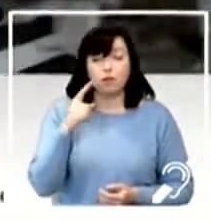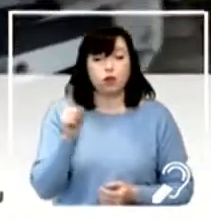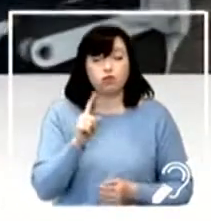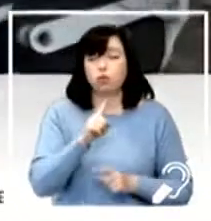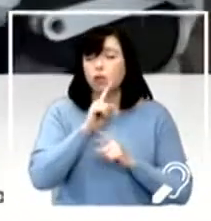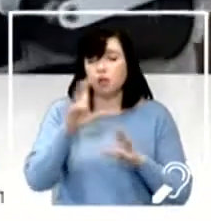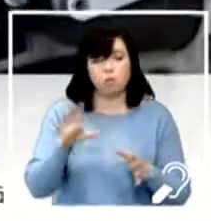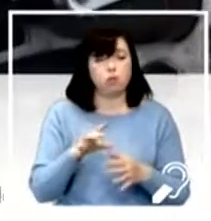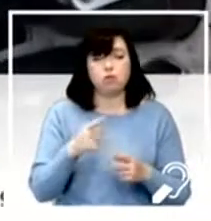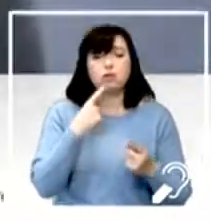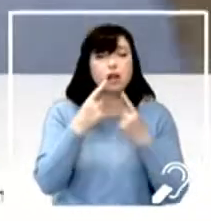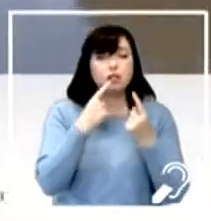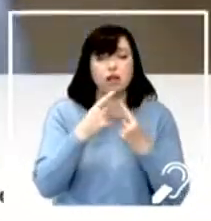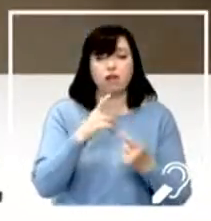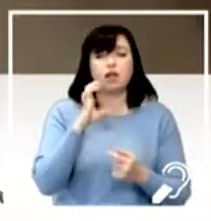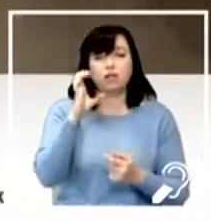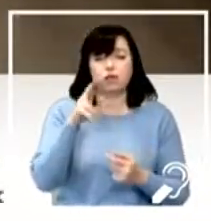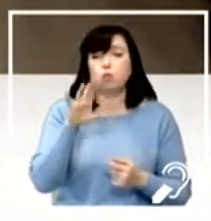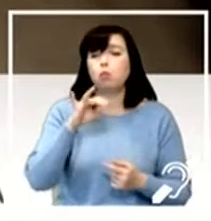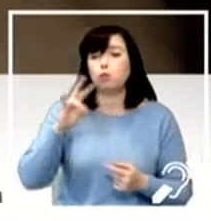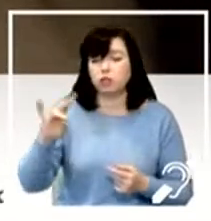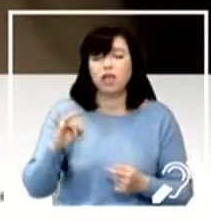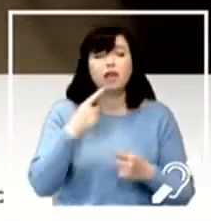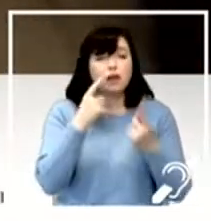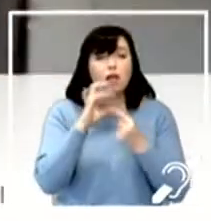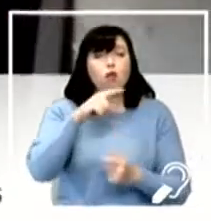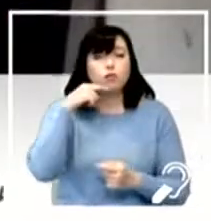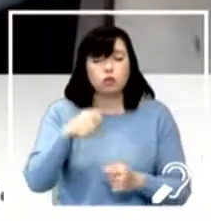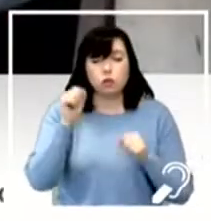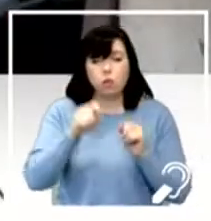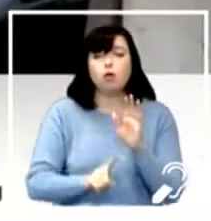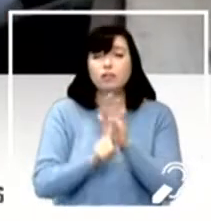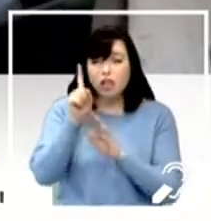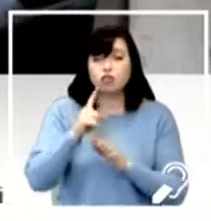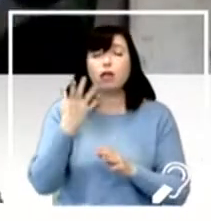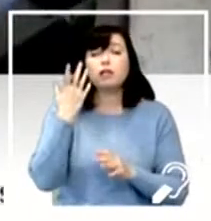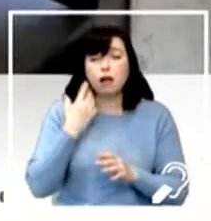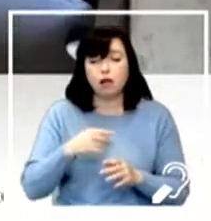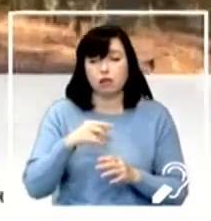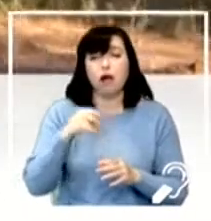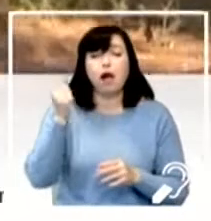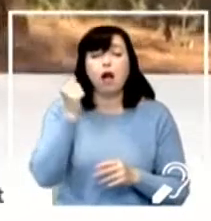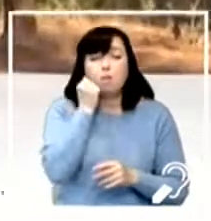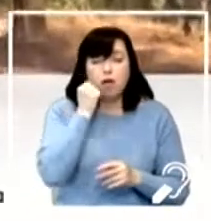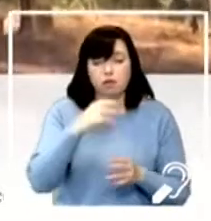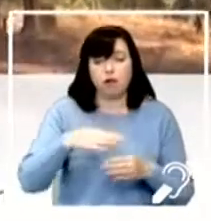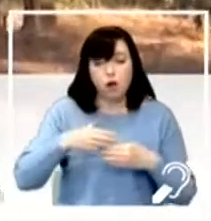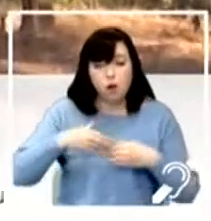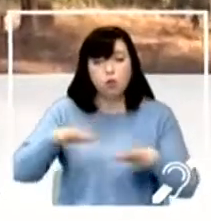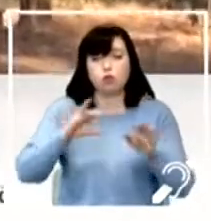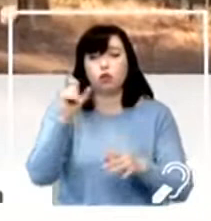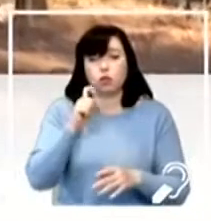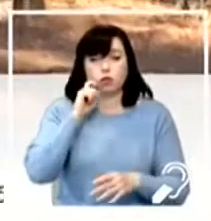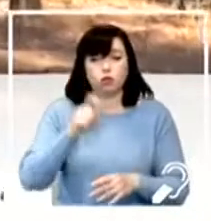va negocia cu regimul condus de Vladimir Putin și că discuțiile cu Rusia s-ar putea relua numai după ce Kremlinul se retrage din toate teritoriile ocupate